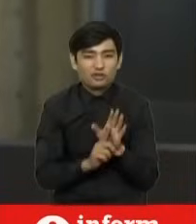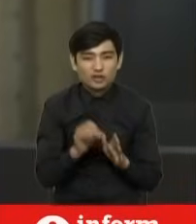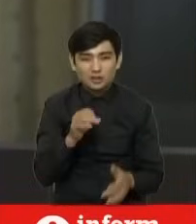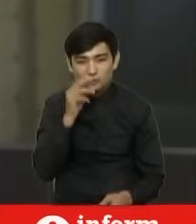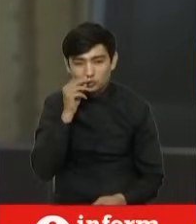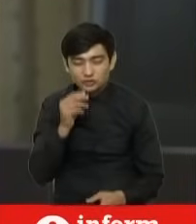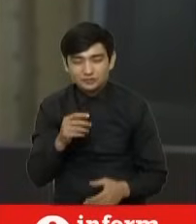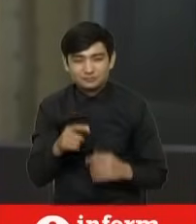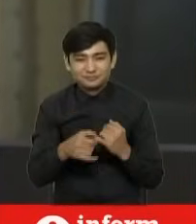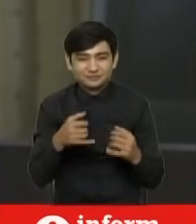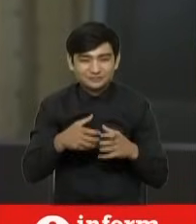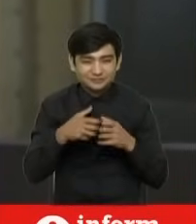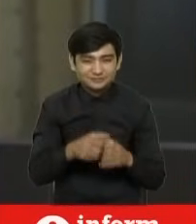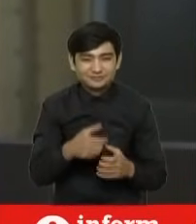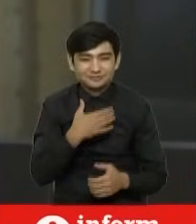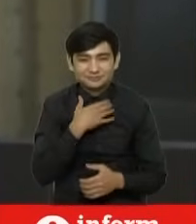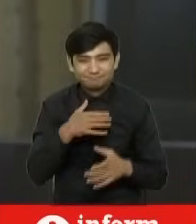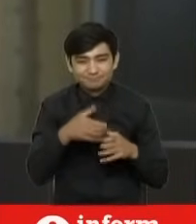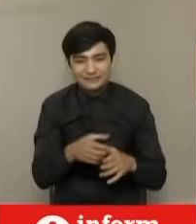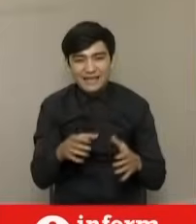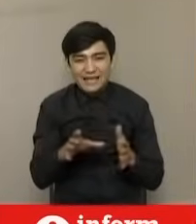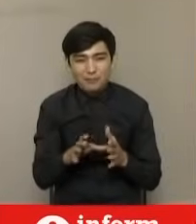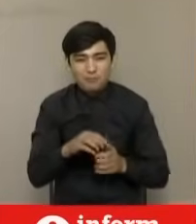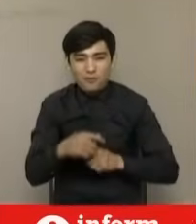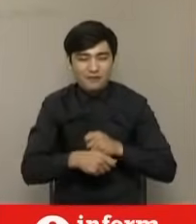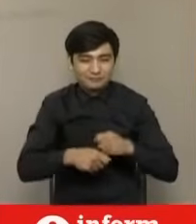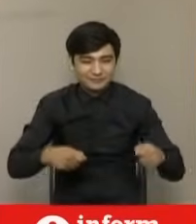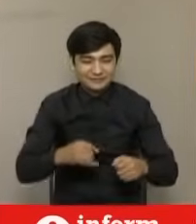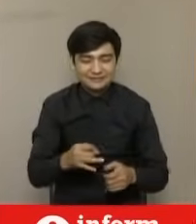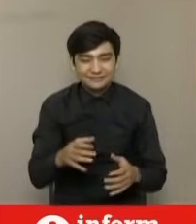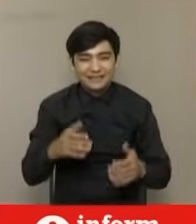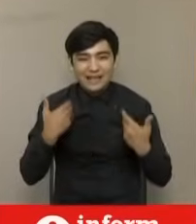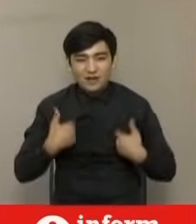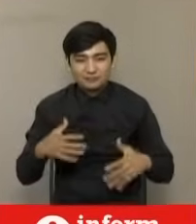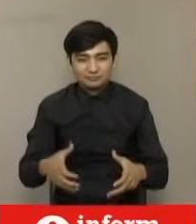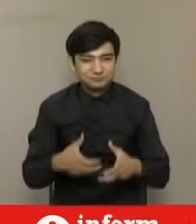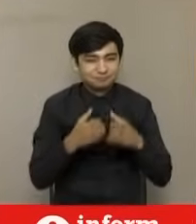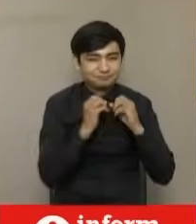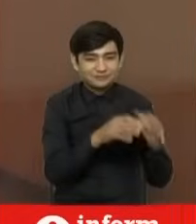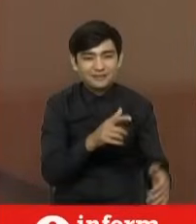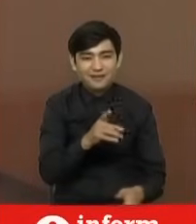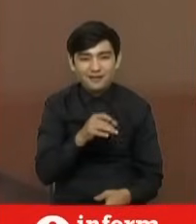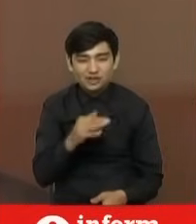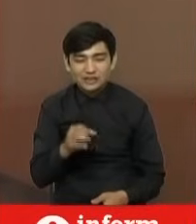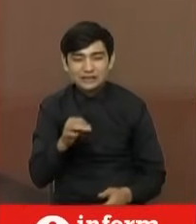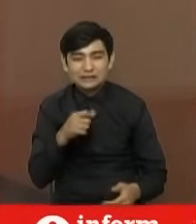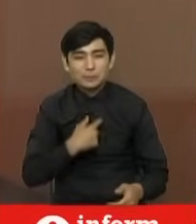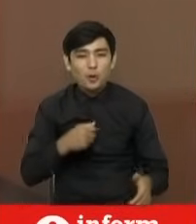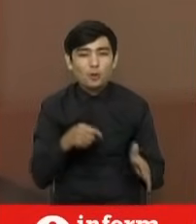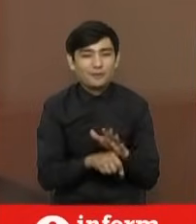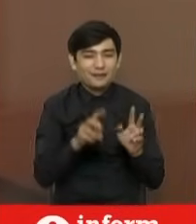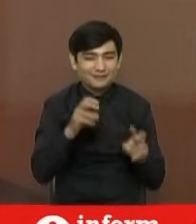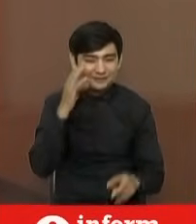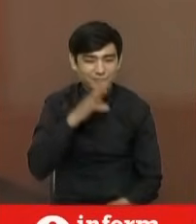Мужчина задушил жену электрическим проводом, отнес тело в гараж и попытался инсценировать суицид. Известно, что пара